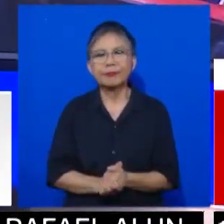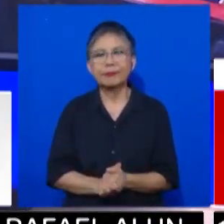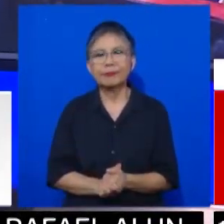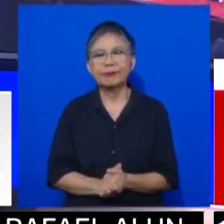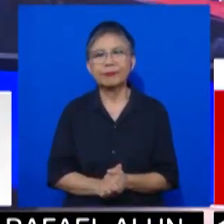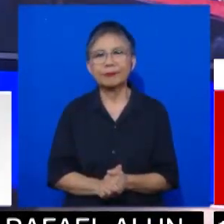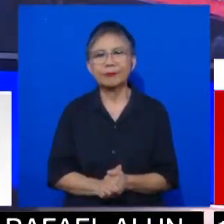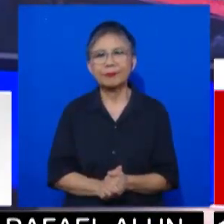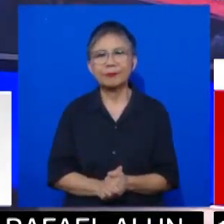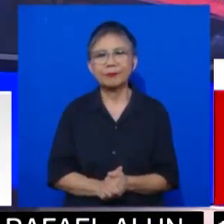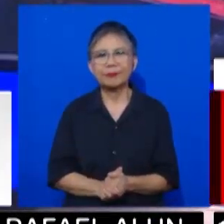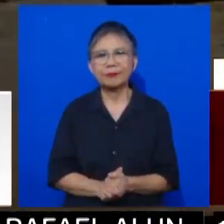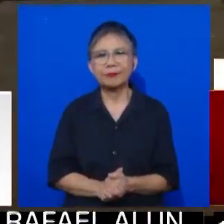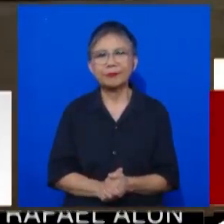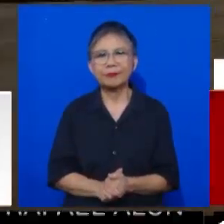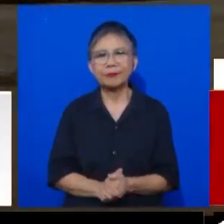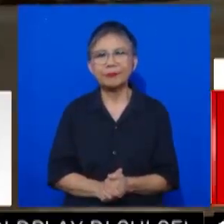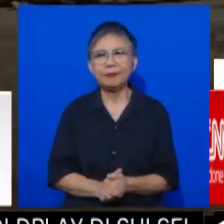timur.